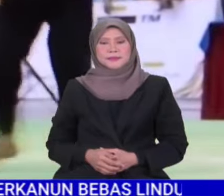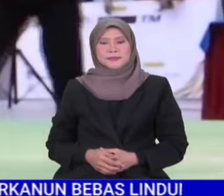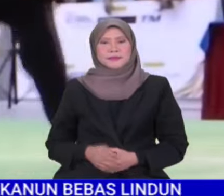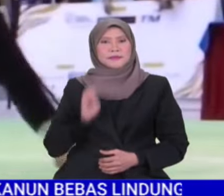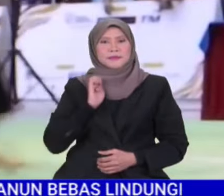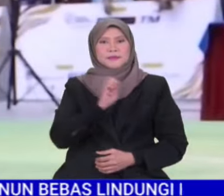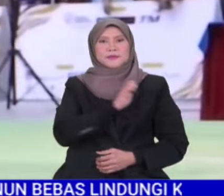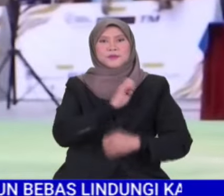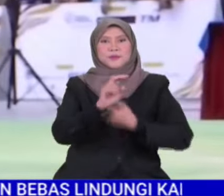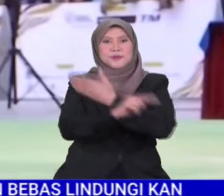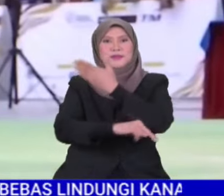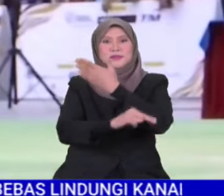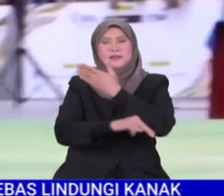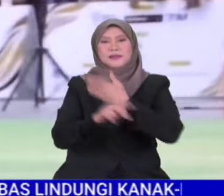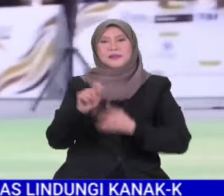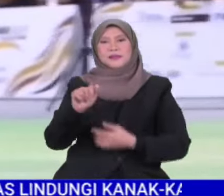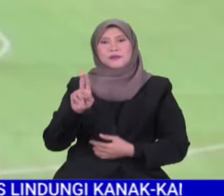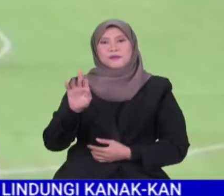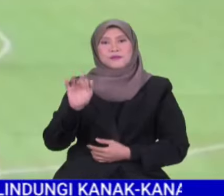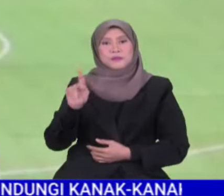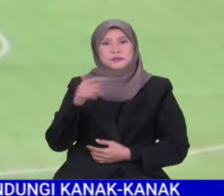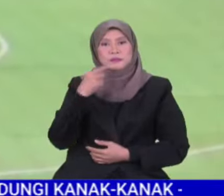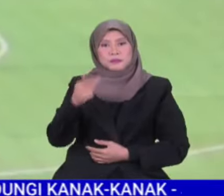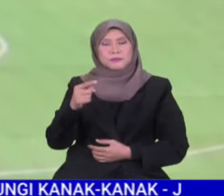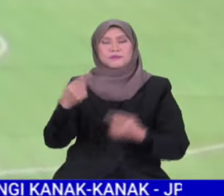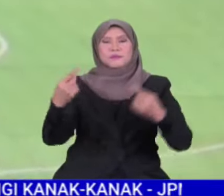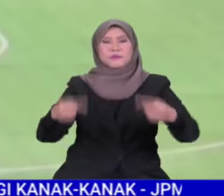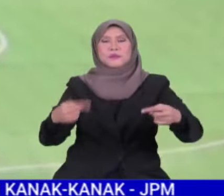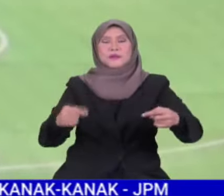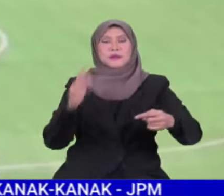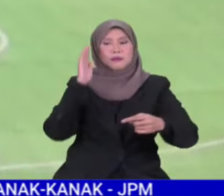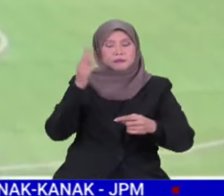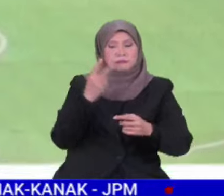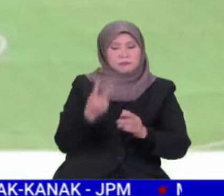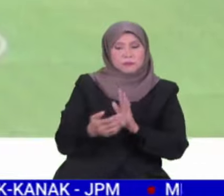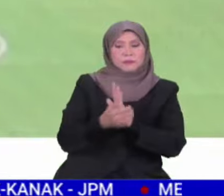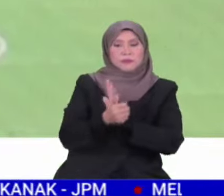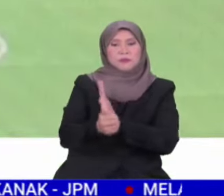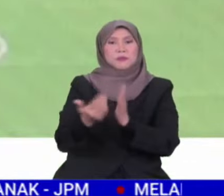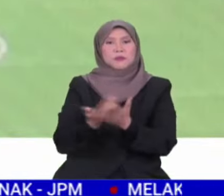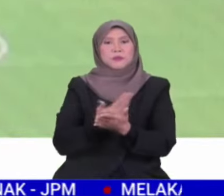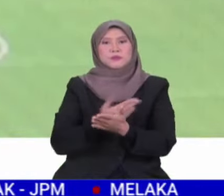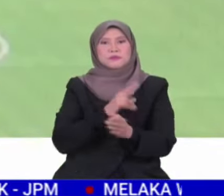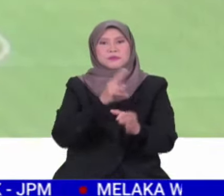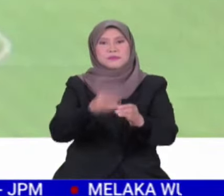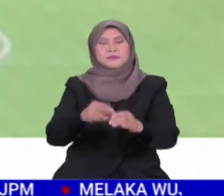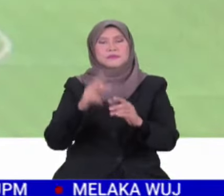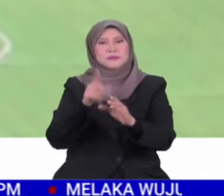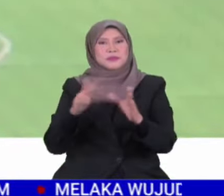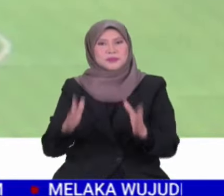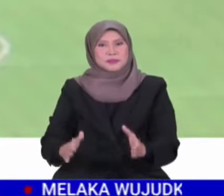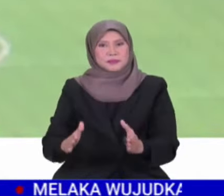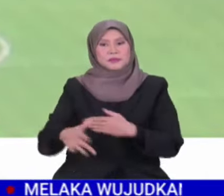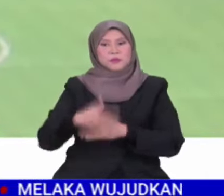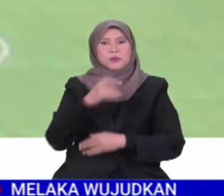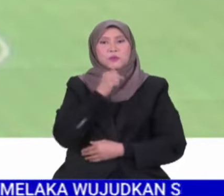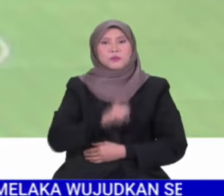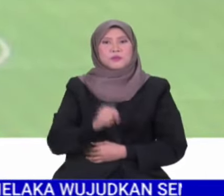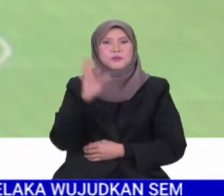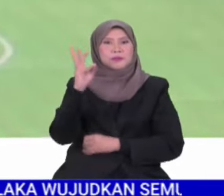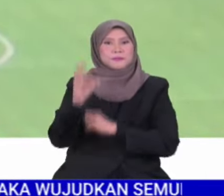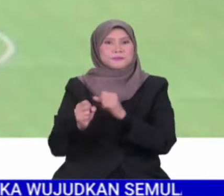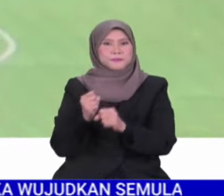Menurut Exco Negeri, Datuk Muhammad Taufik Abdul Ghani, kejohanan tersebut akan mencungkil bakat baharu menerusi penyertaan peserta seawal usia